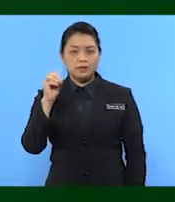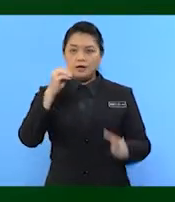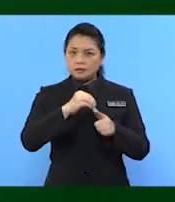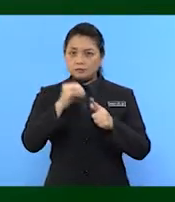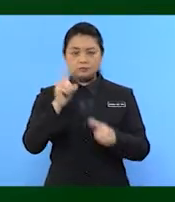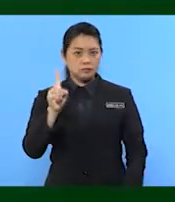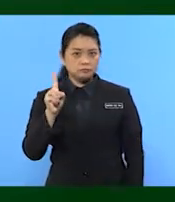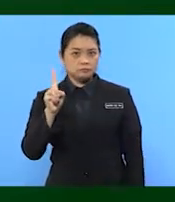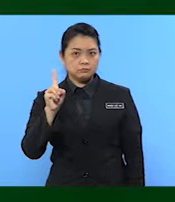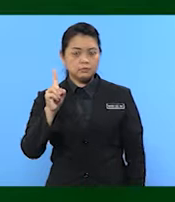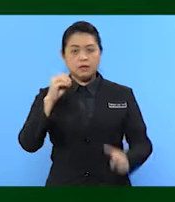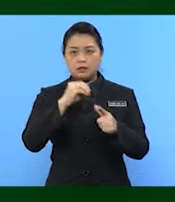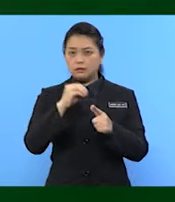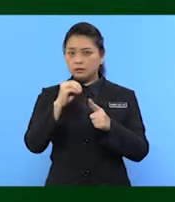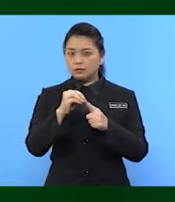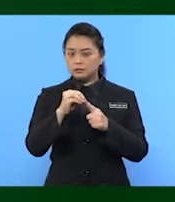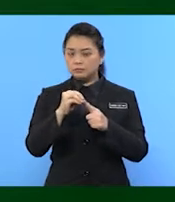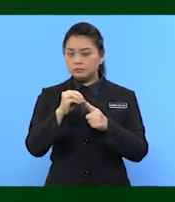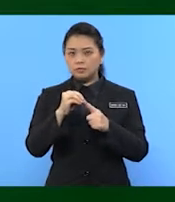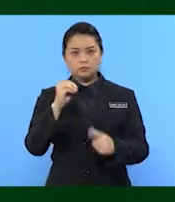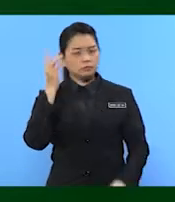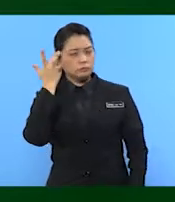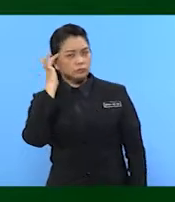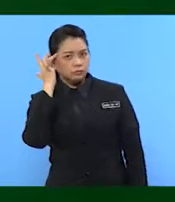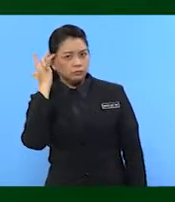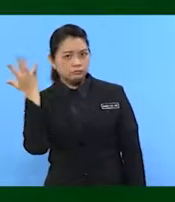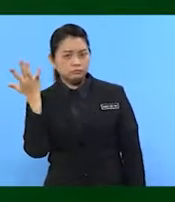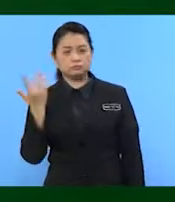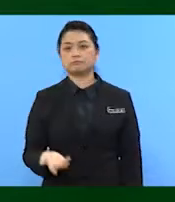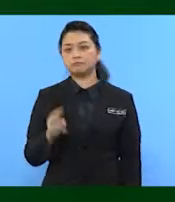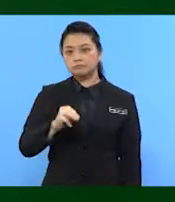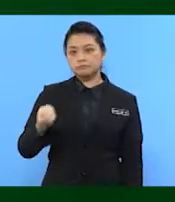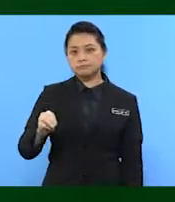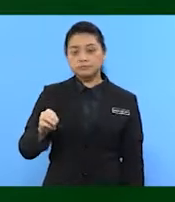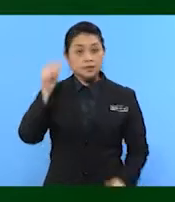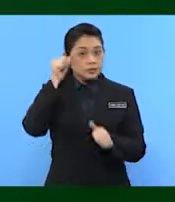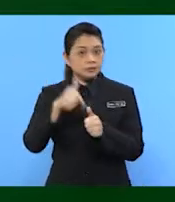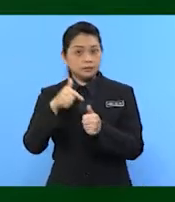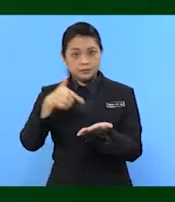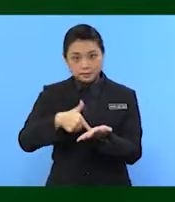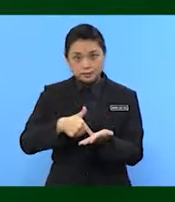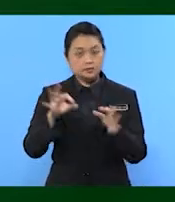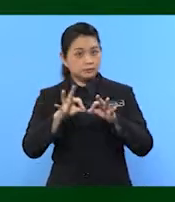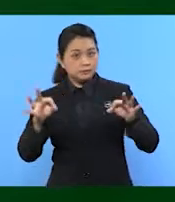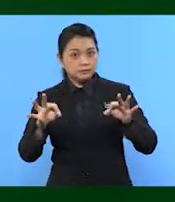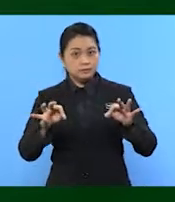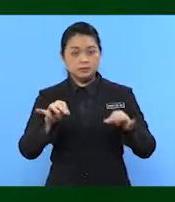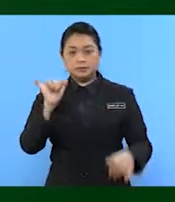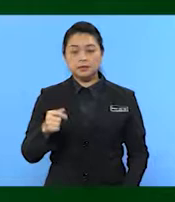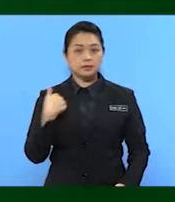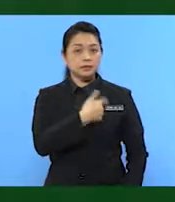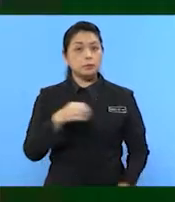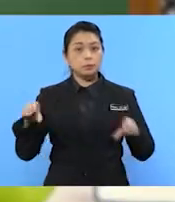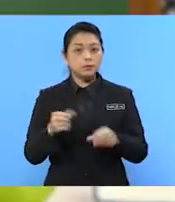atau satu atau ke tak terhinggaan. Murid-murid, ingat lagi konjektur yang telah kita buat